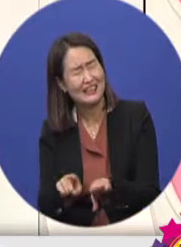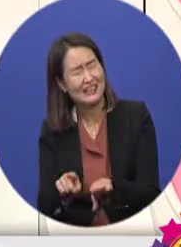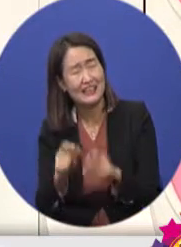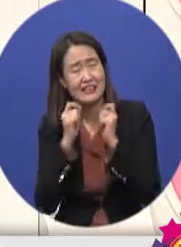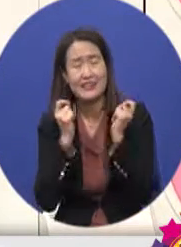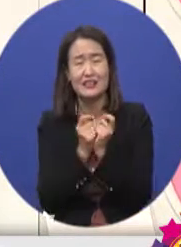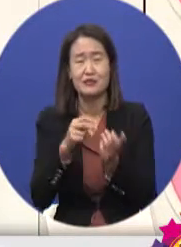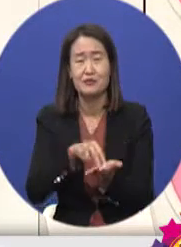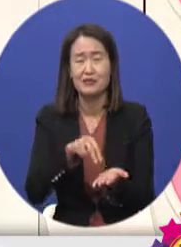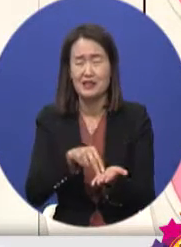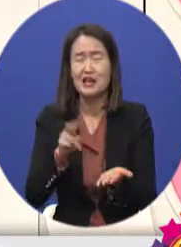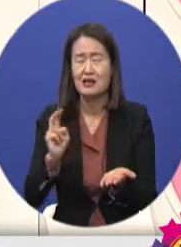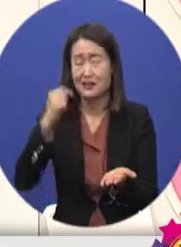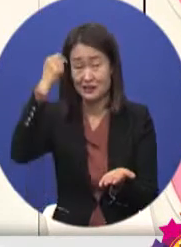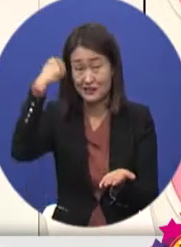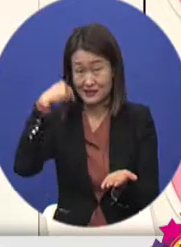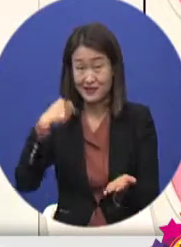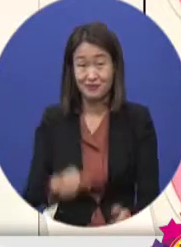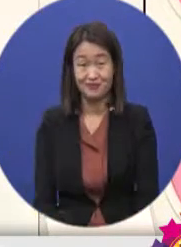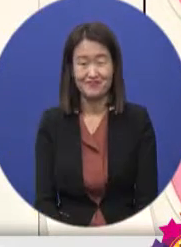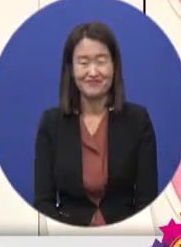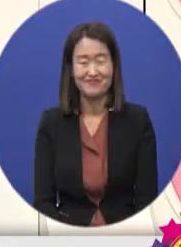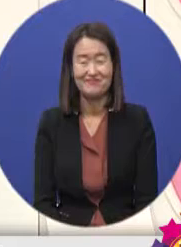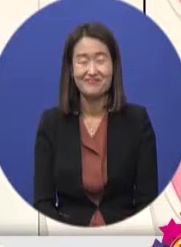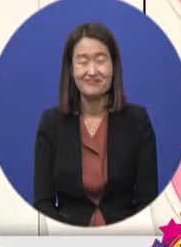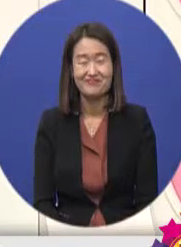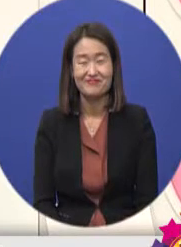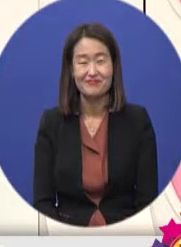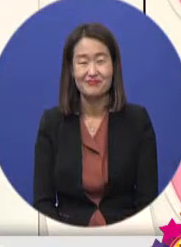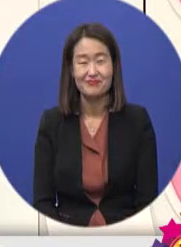사정이 있는 듯 합니다.